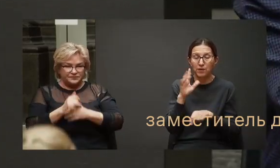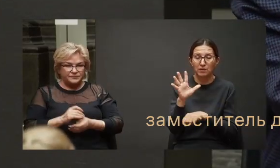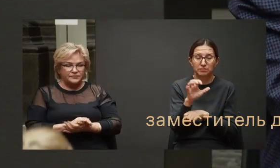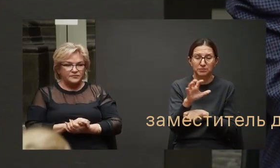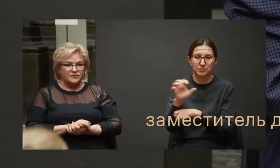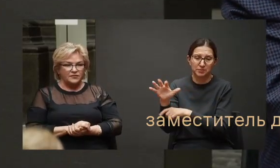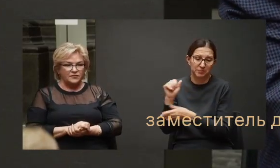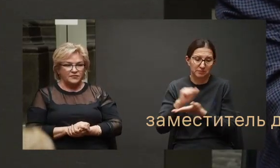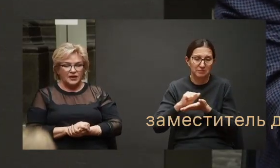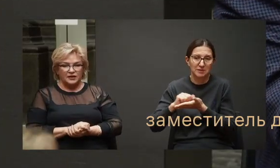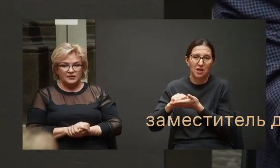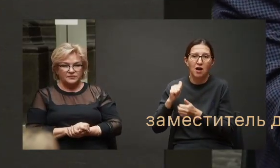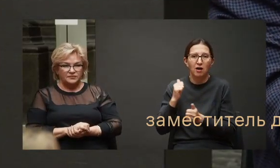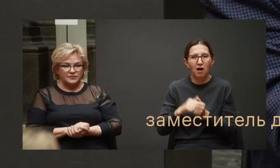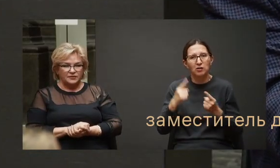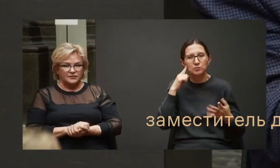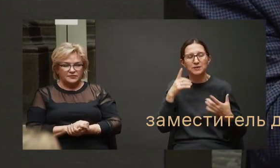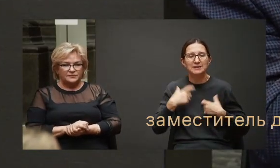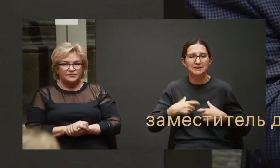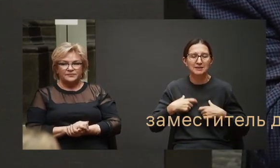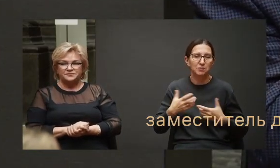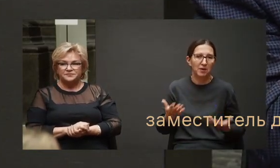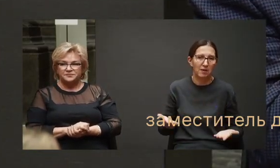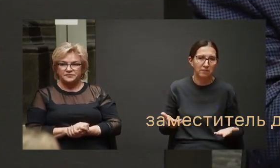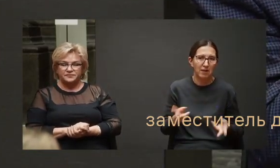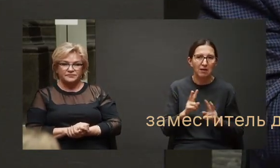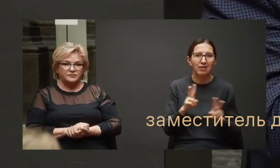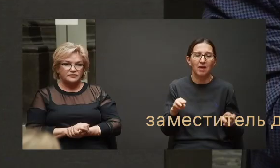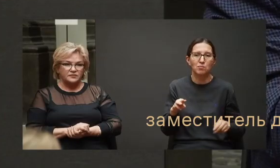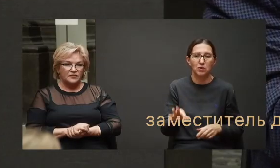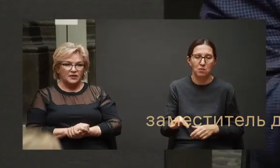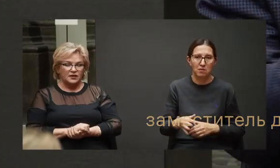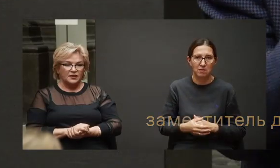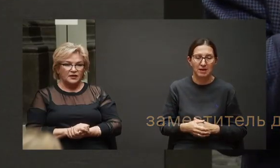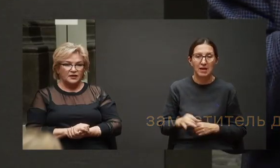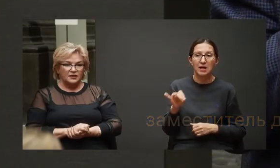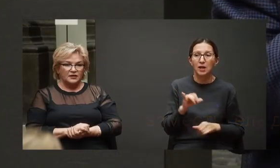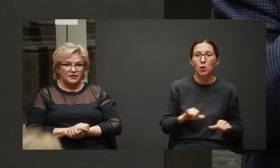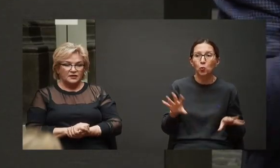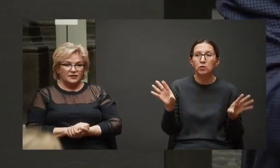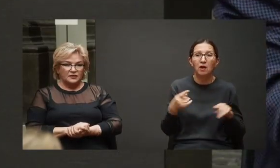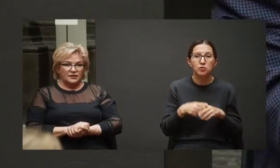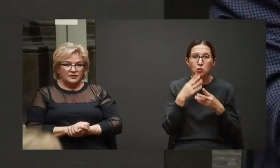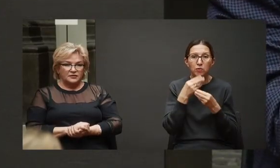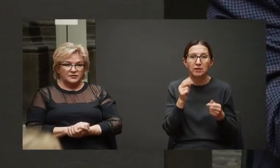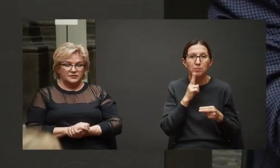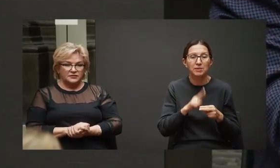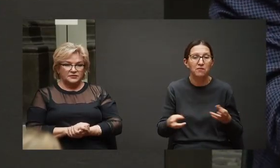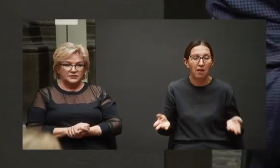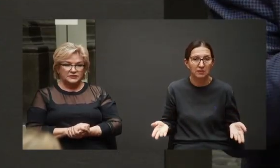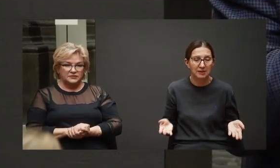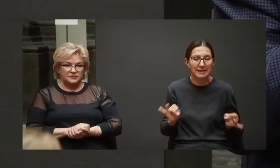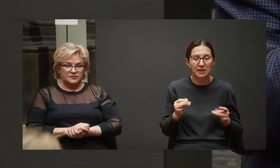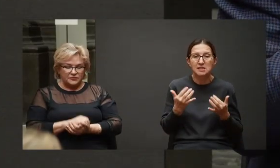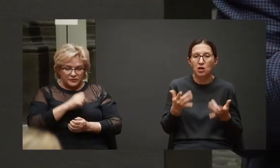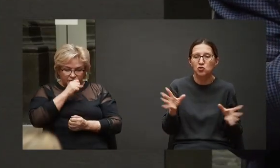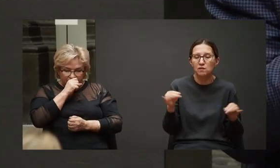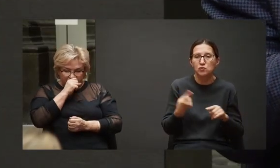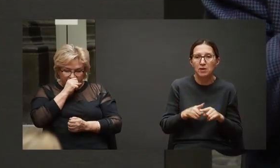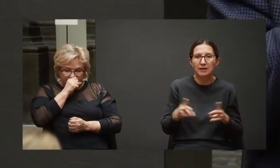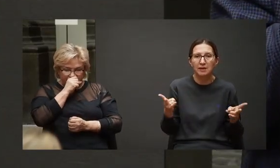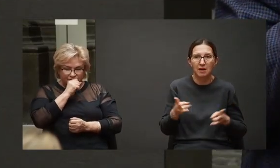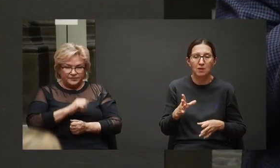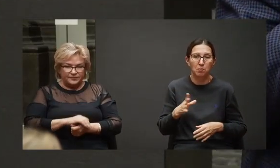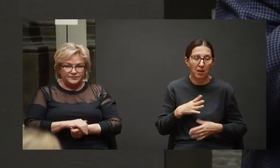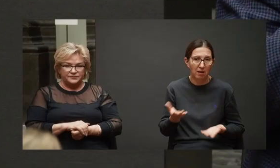изображений. Каждый представлял себя там, ну я не знаю, кем-то. И куда это все подевалось? И зачем все это надо было?